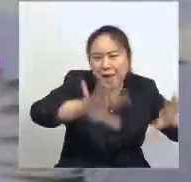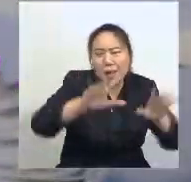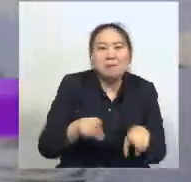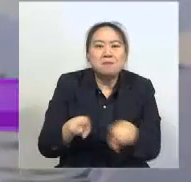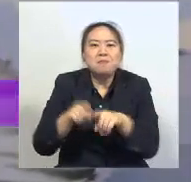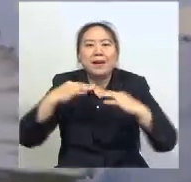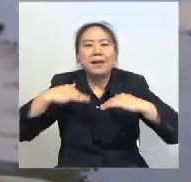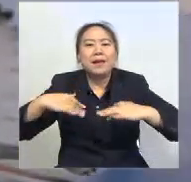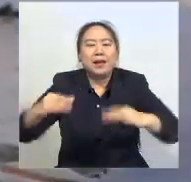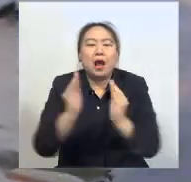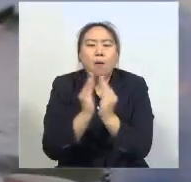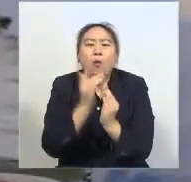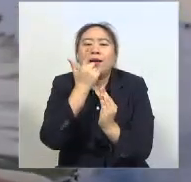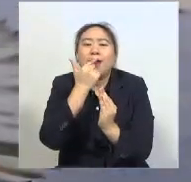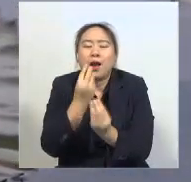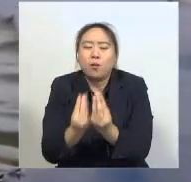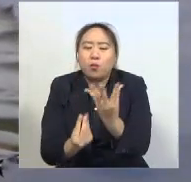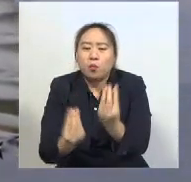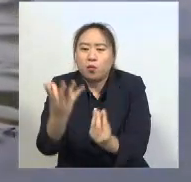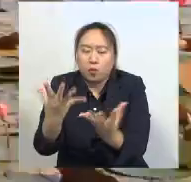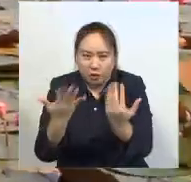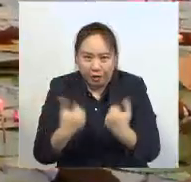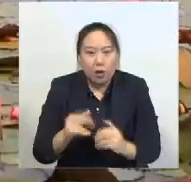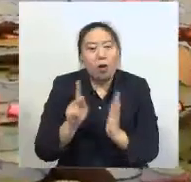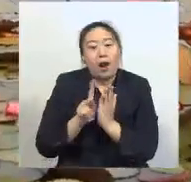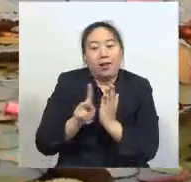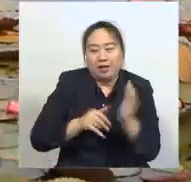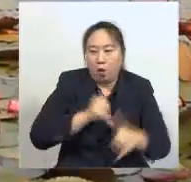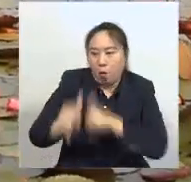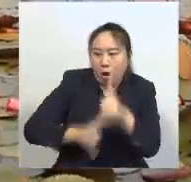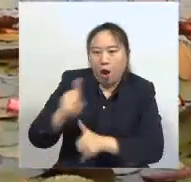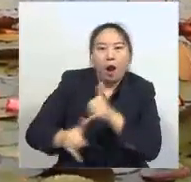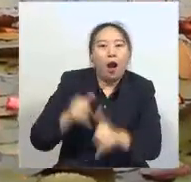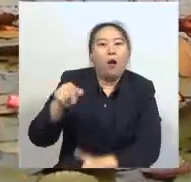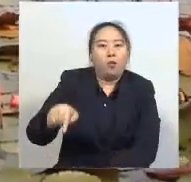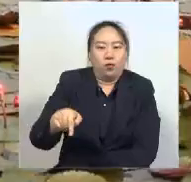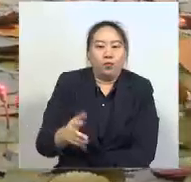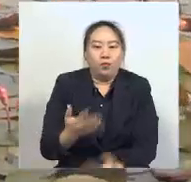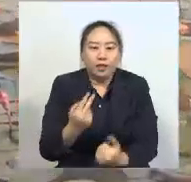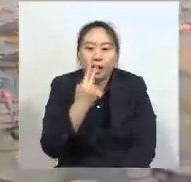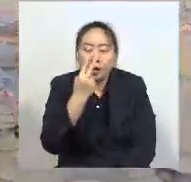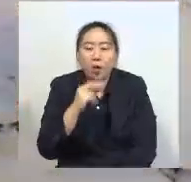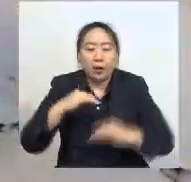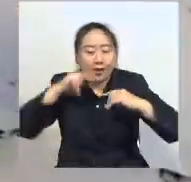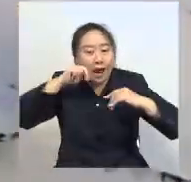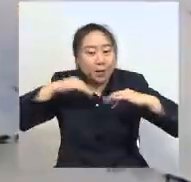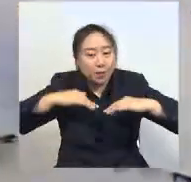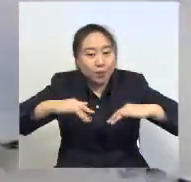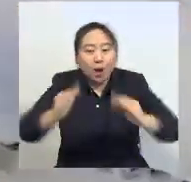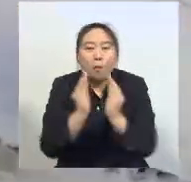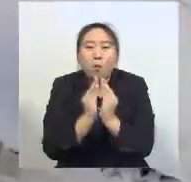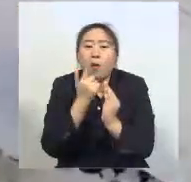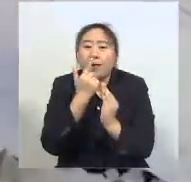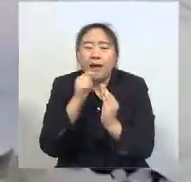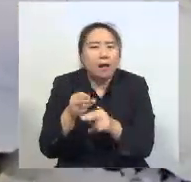งและกลายเป็นแหล่งเช็คอินแห่งใหม่ของจังหวัดกาฬสินธุ์ดอกบัวแดงที่เห็นบานเต็มผืนน้ำเกิดขึ้นโดยธรร